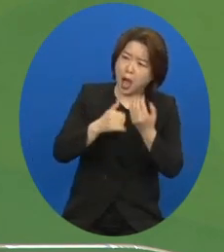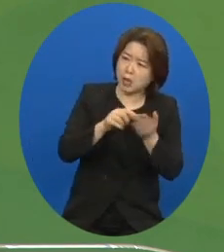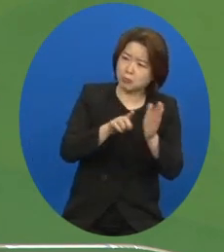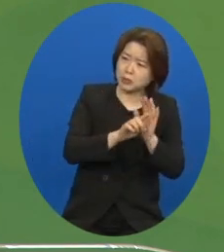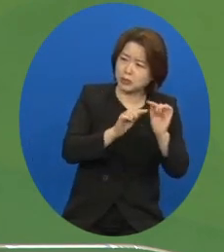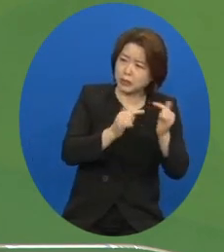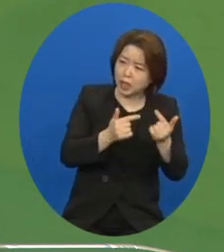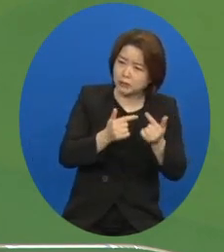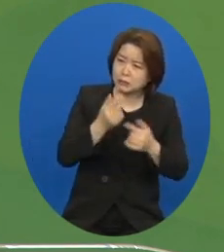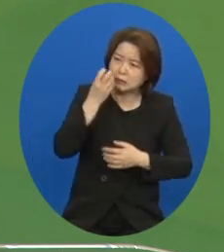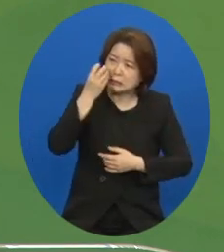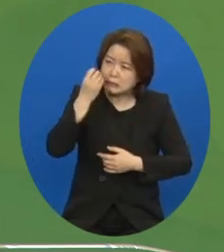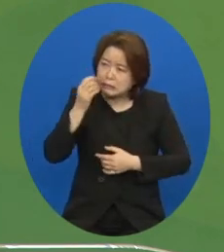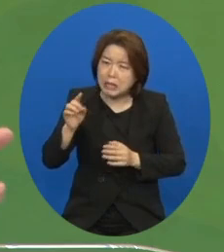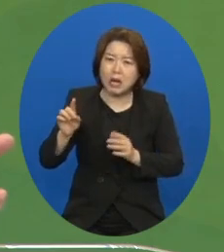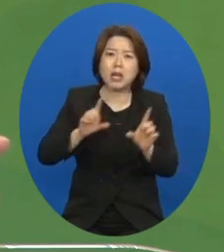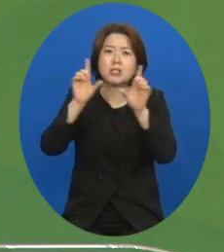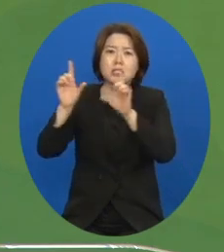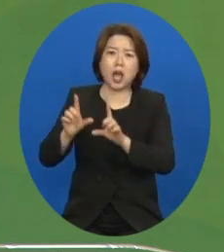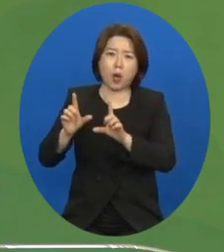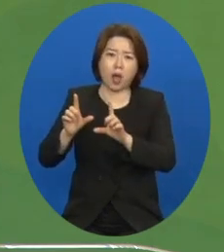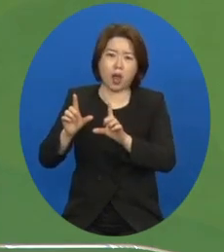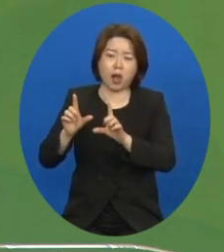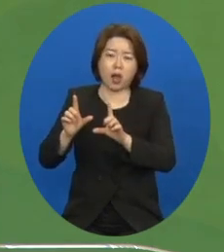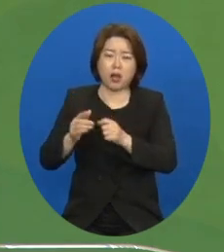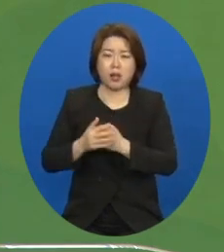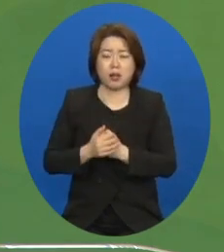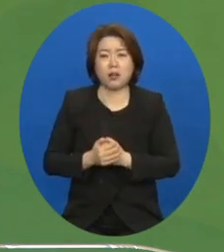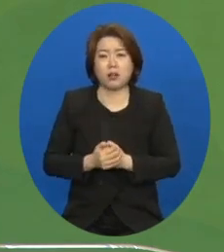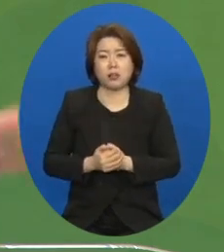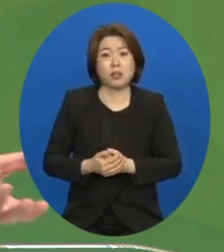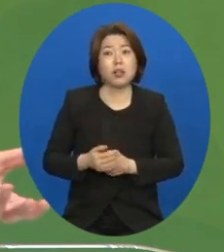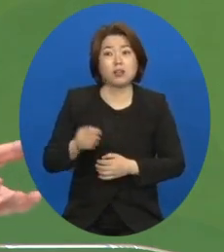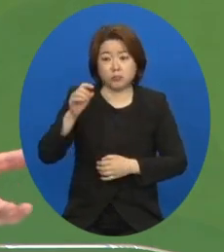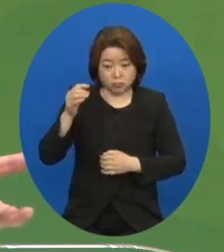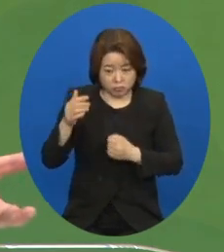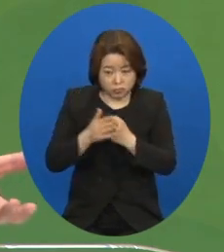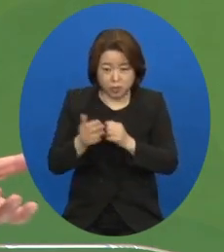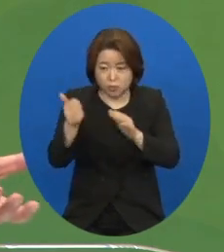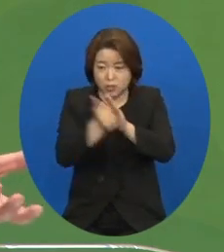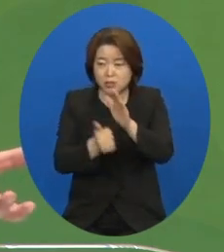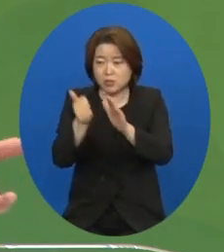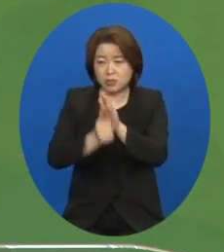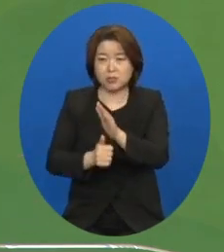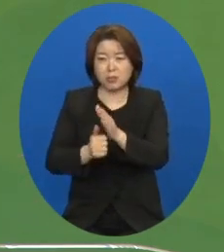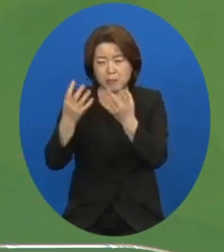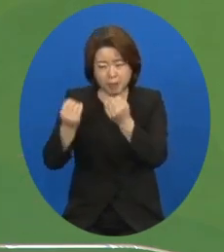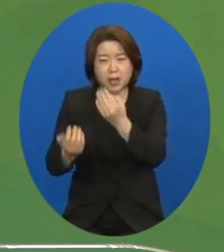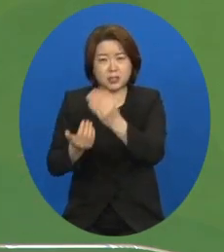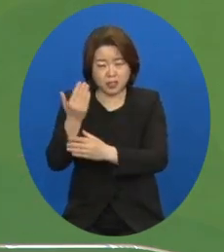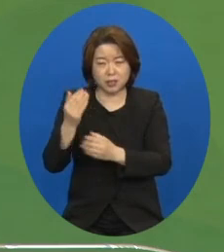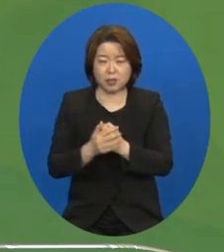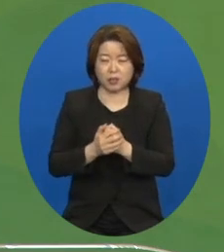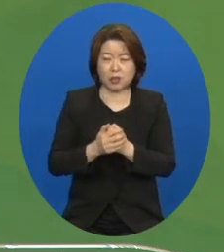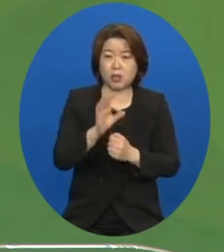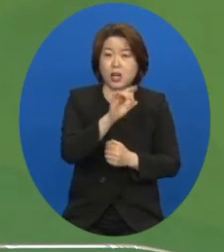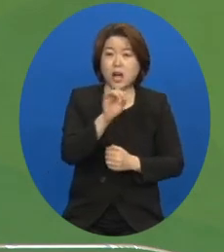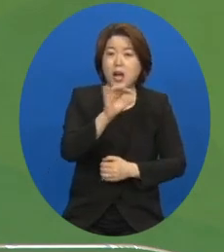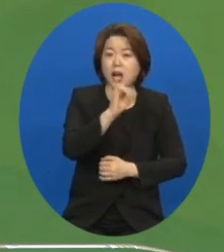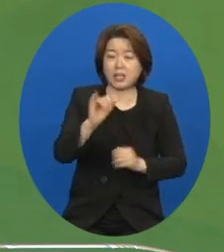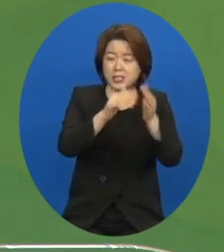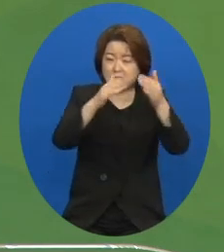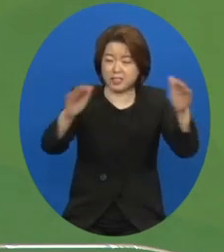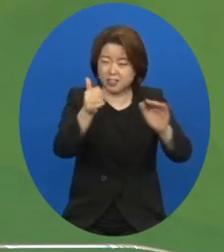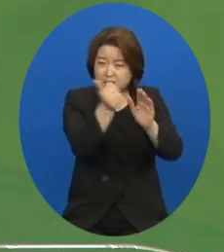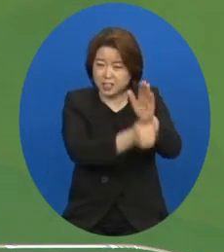아주 모순된 신앙생활을 하고 살았어요. 그러니 실패할 수밖에 없는 거죠. 아이성의 실패 같은 일들을